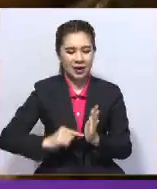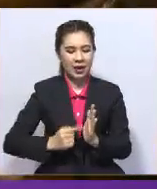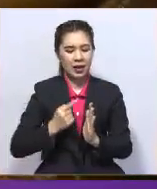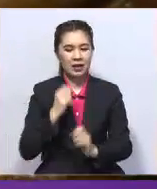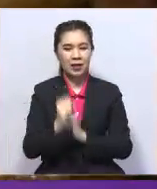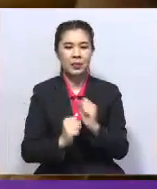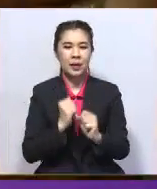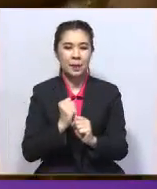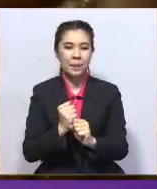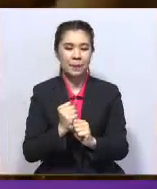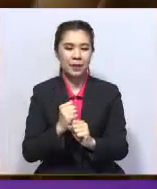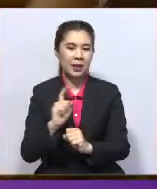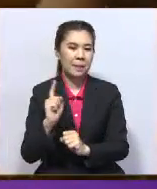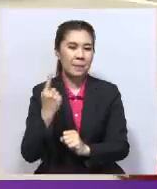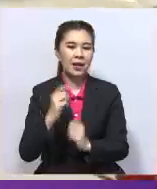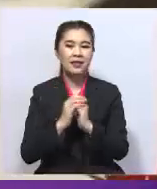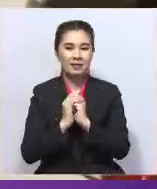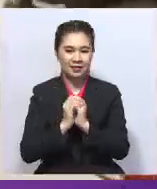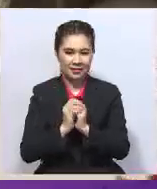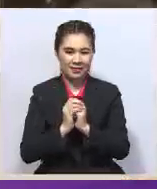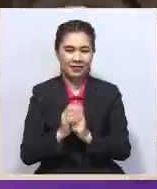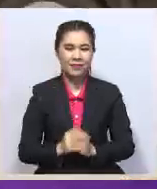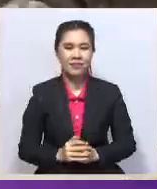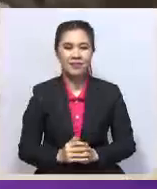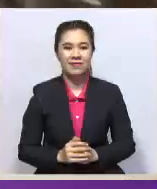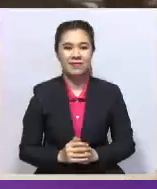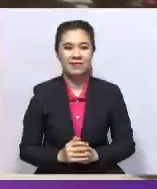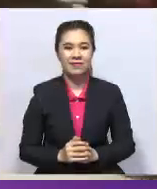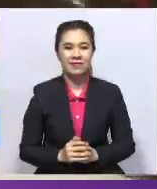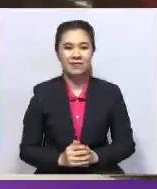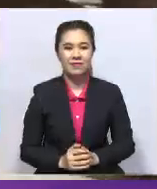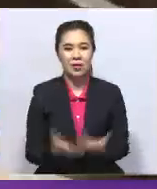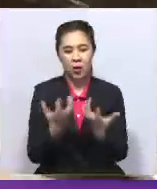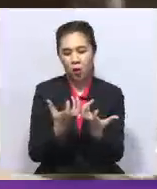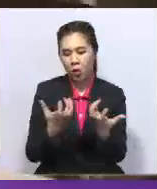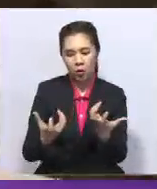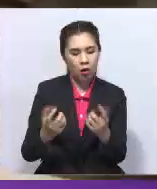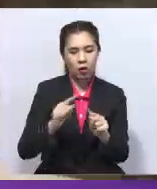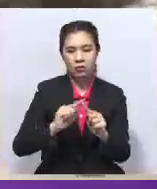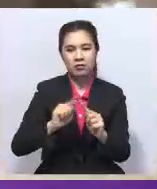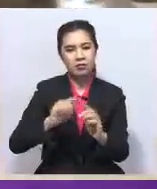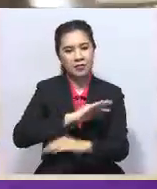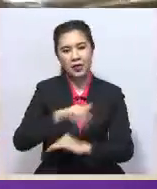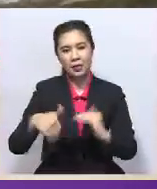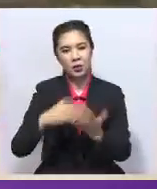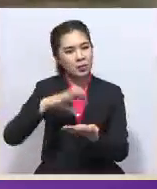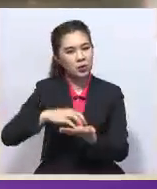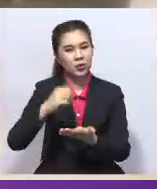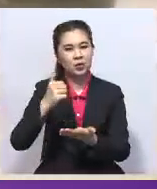ดีๆในปีใหม่จีนปีนี้ค่ะ ทุกอย่างที่เป็นสิริมงคลนะคะค่ะเ